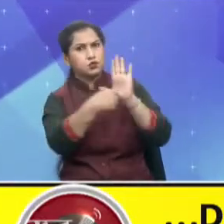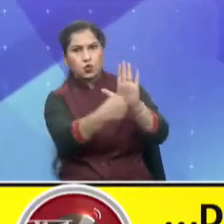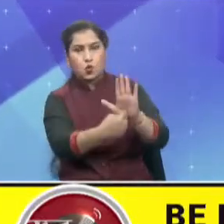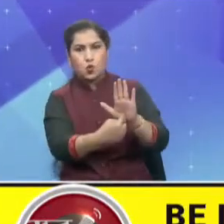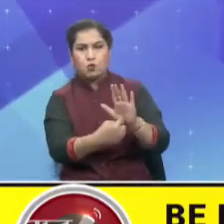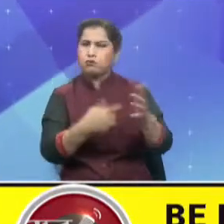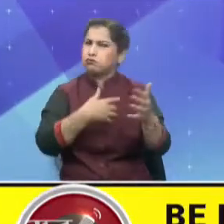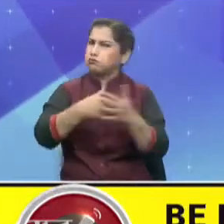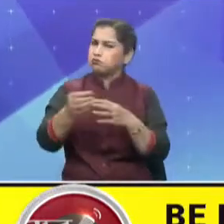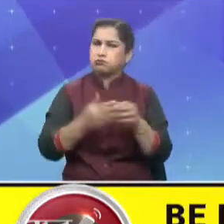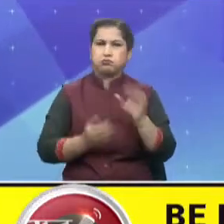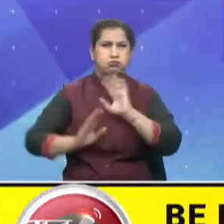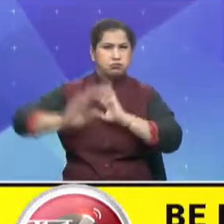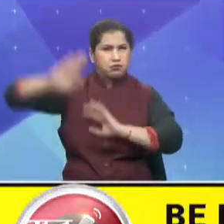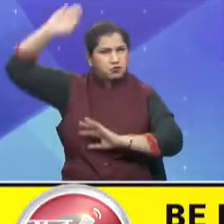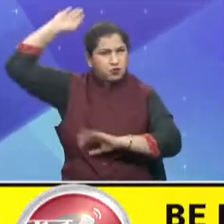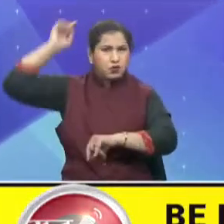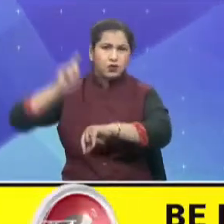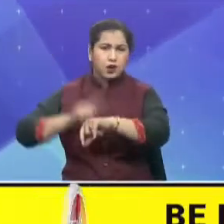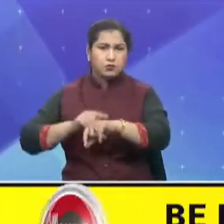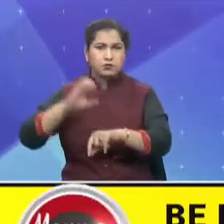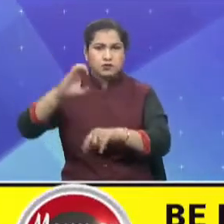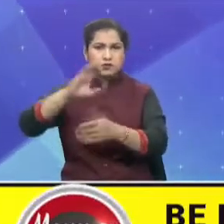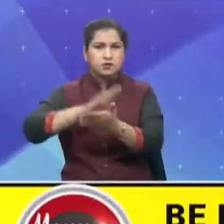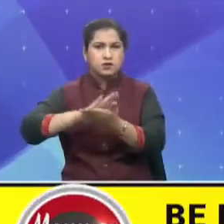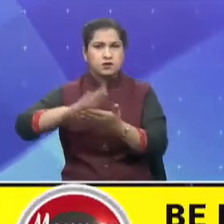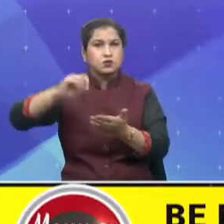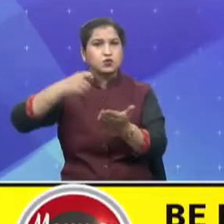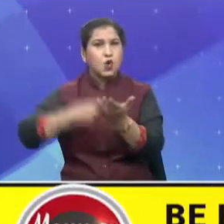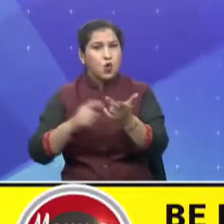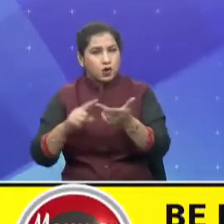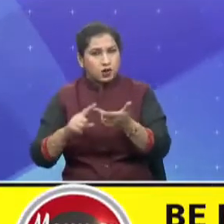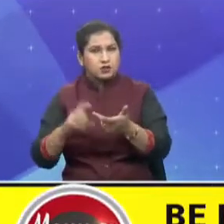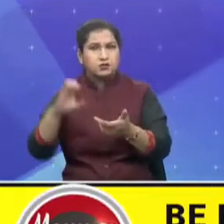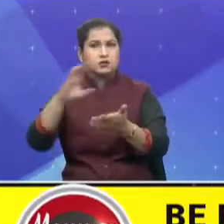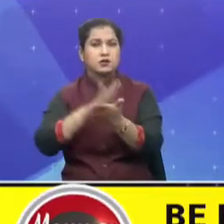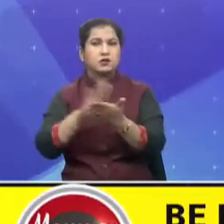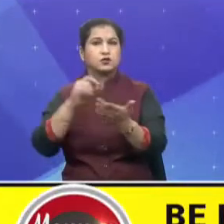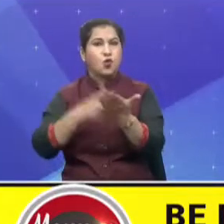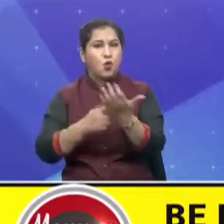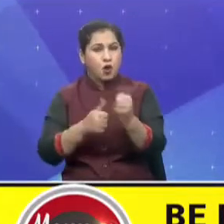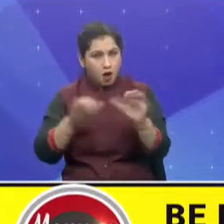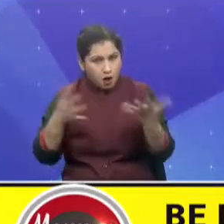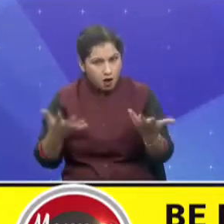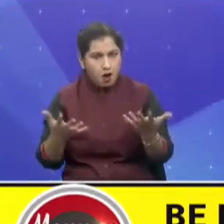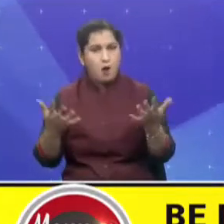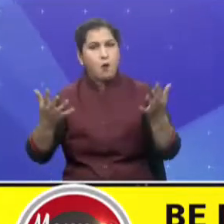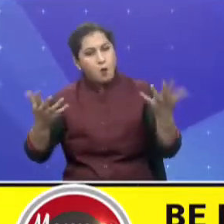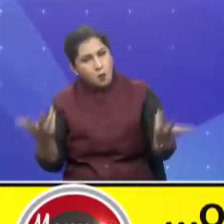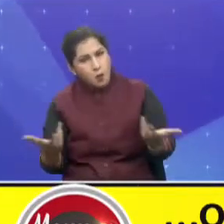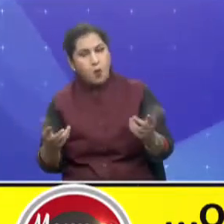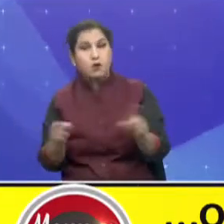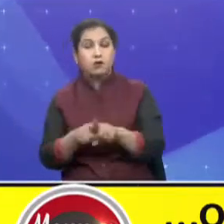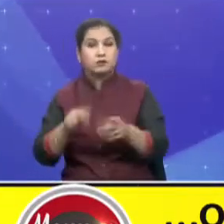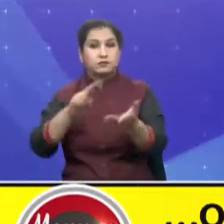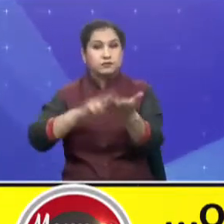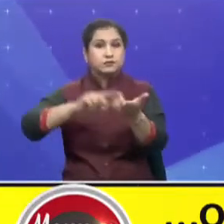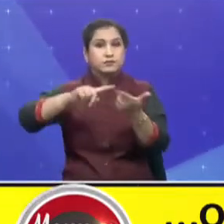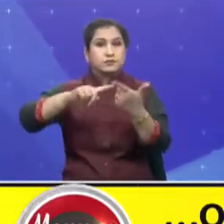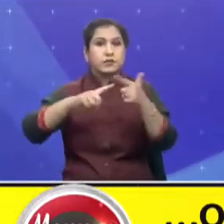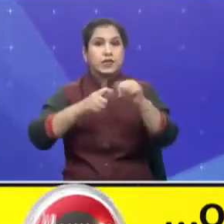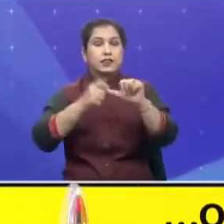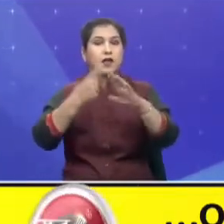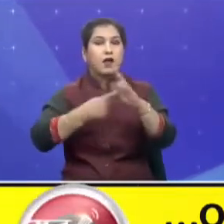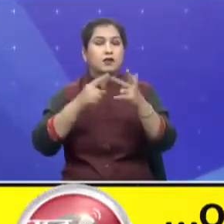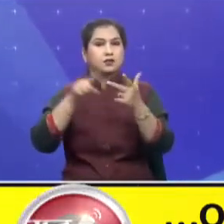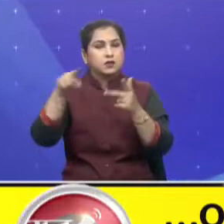चाहे चौरी चौरा आंदोलन हो, काकोरी ट्रेन की घटना हो या फिर नेताजी सुभाष बाबू